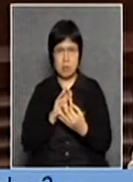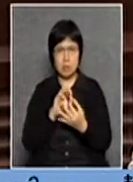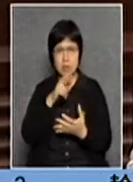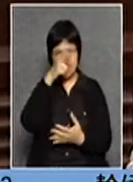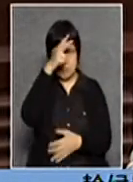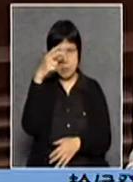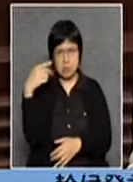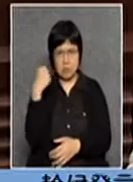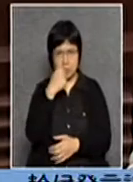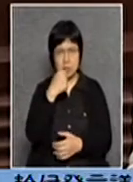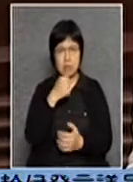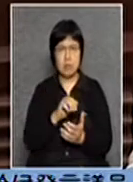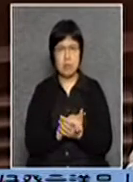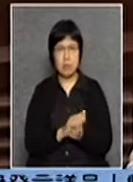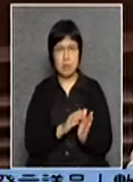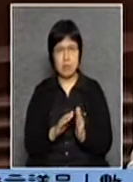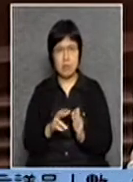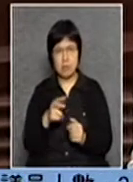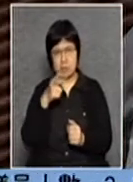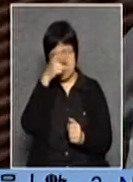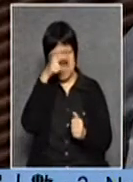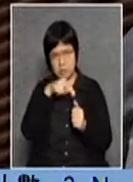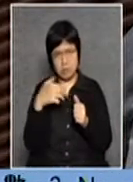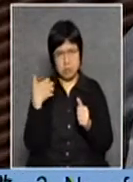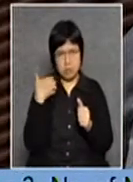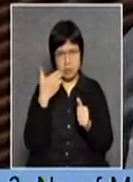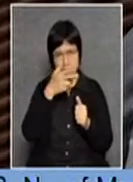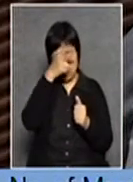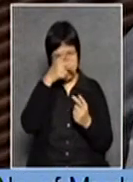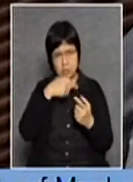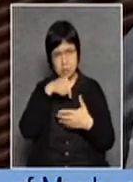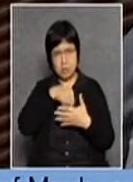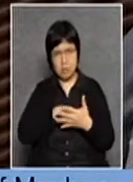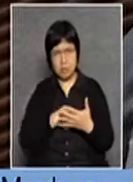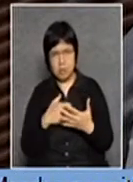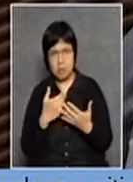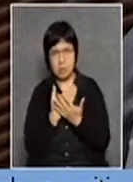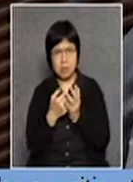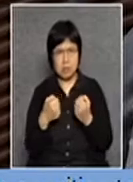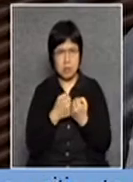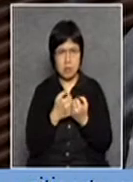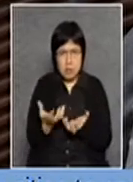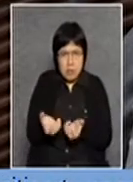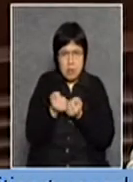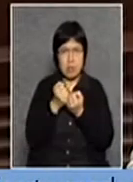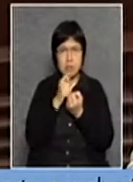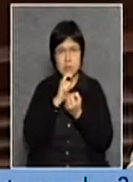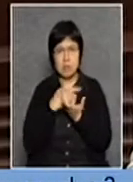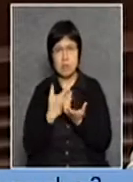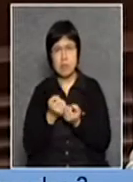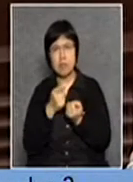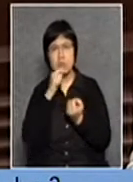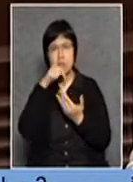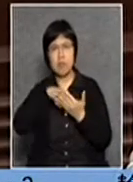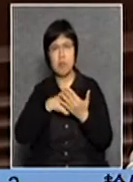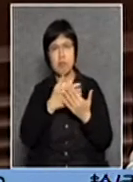官處理政治委任官員涉及潛在利益衝突和接受利益及款待個案的指引下稱指